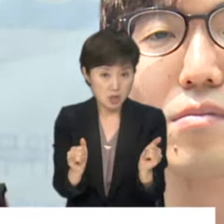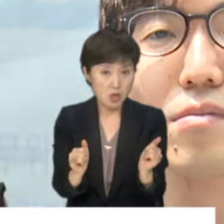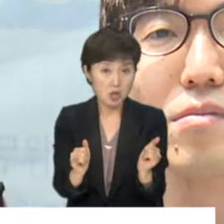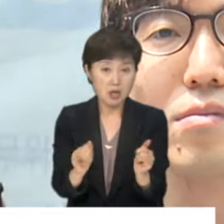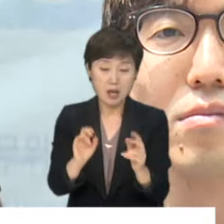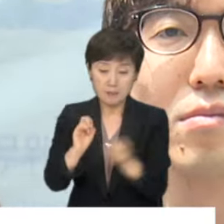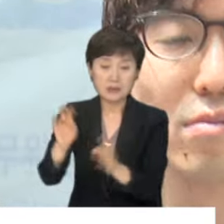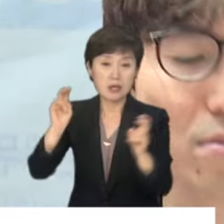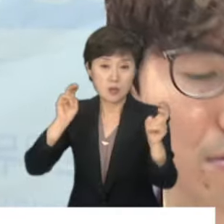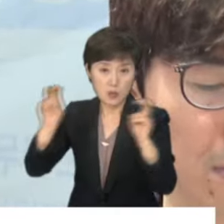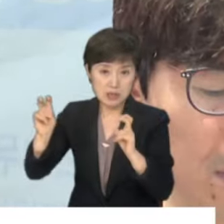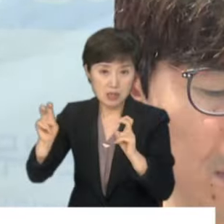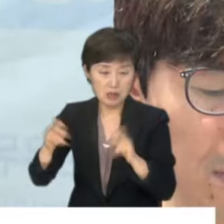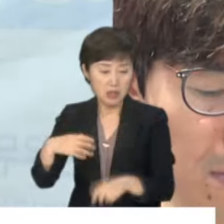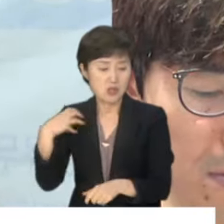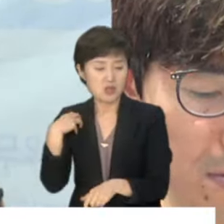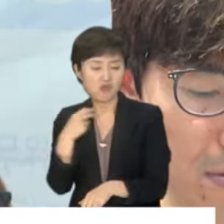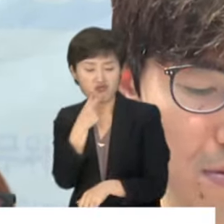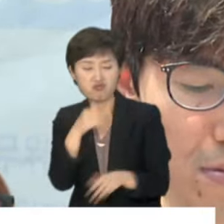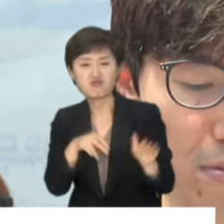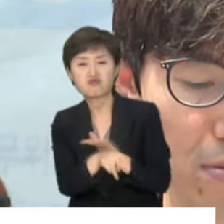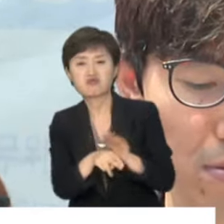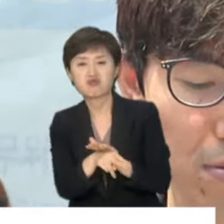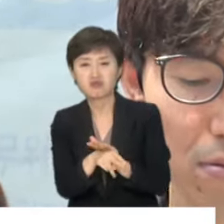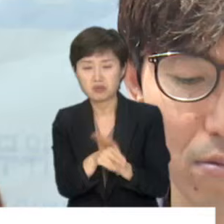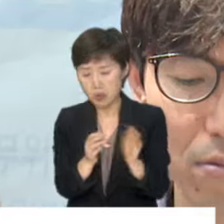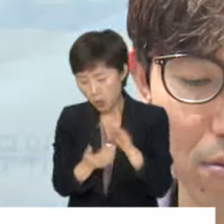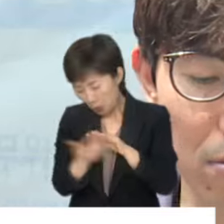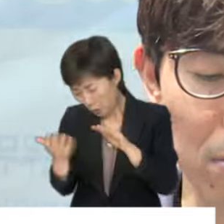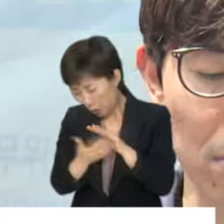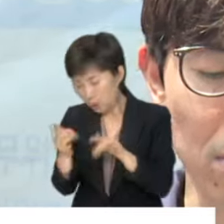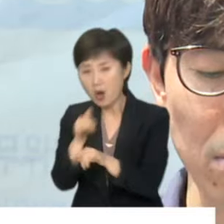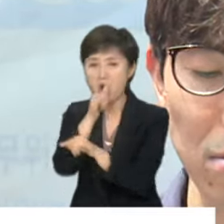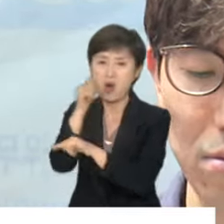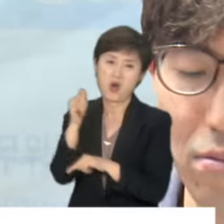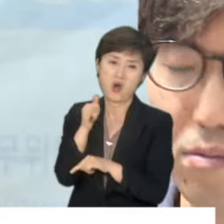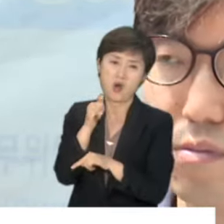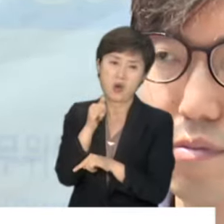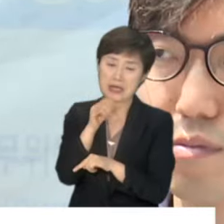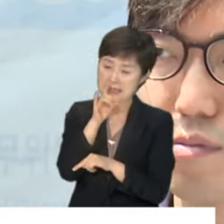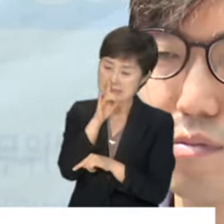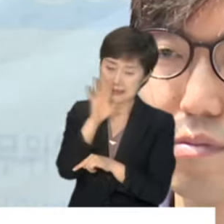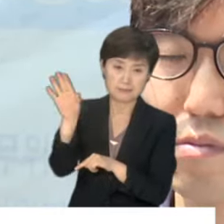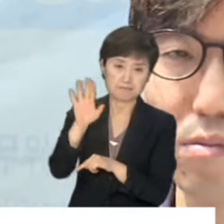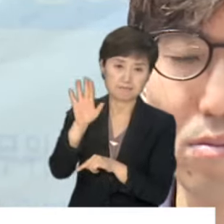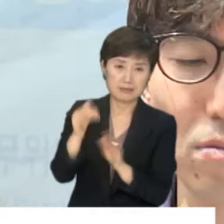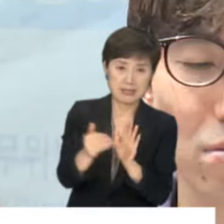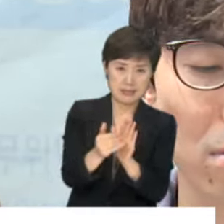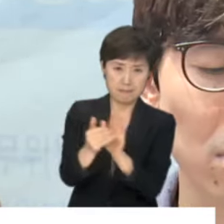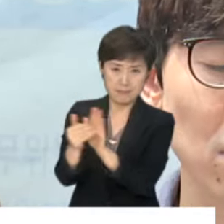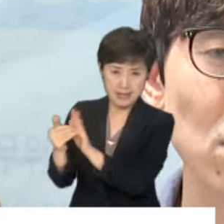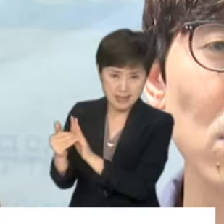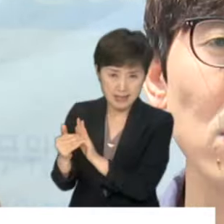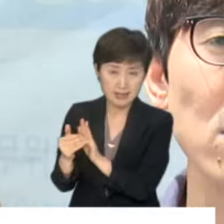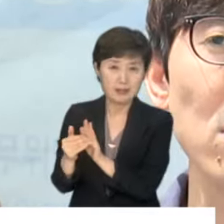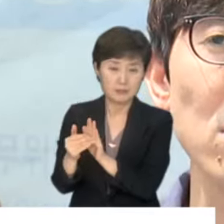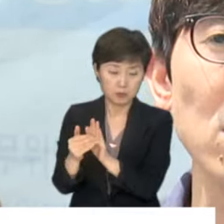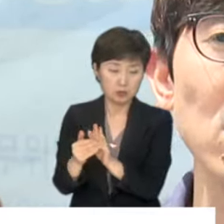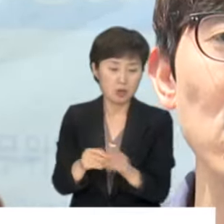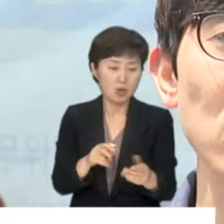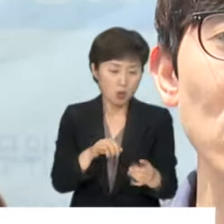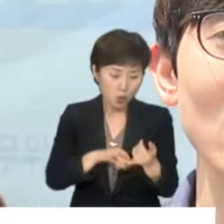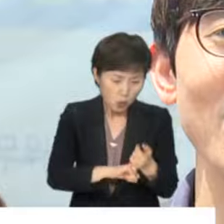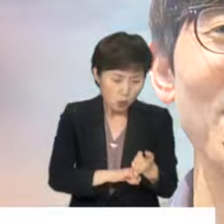자신의 책임을 피해가기 위해서 여러 가지 꼼수를 쓰고 있는데 그것을 최대한 막아내기 위해서